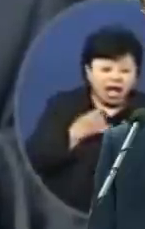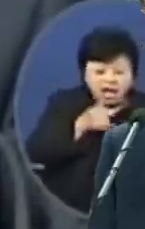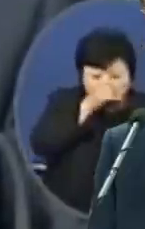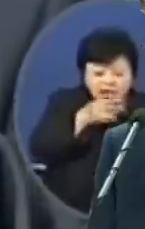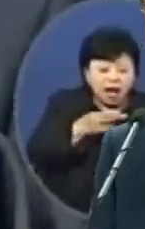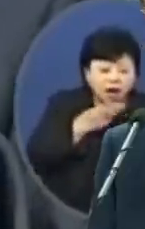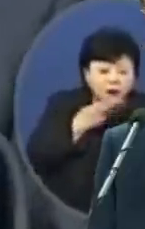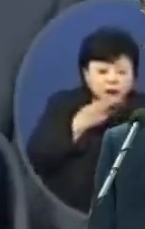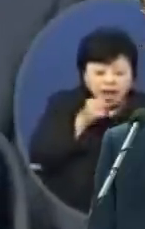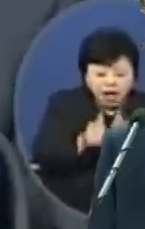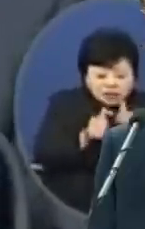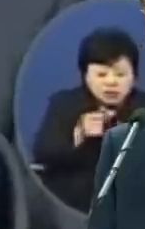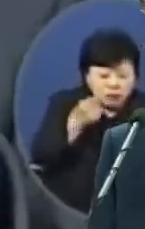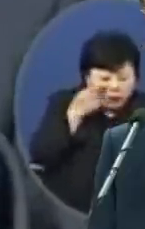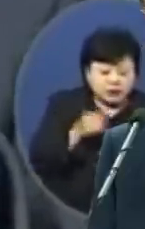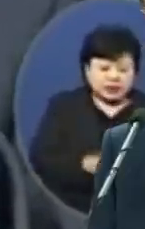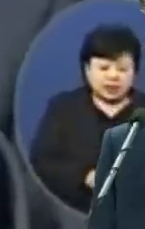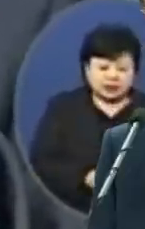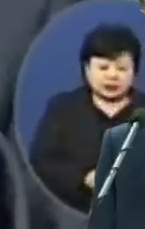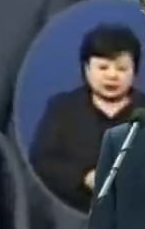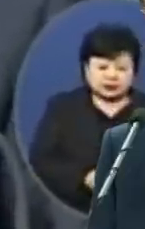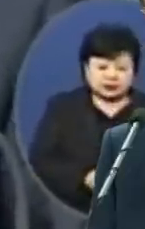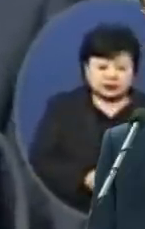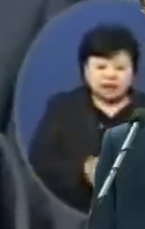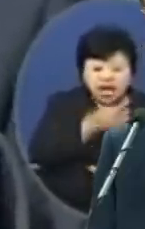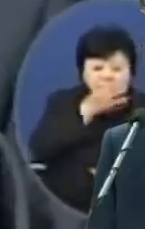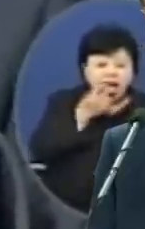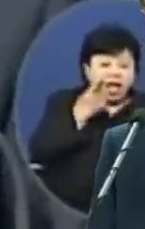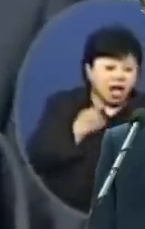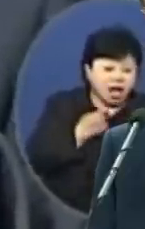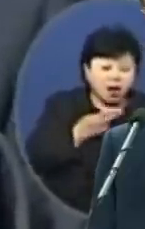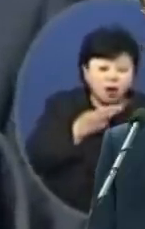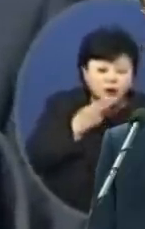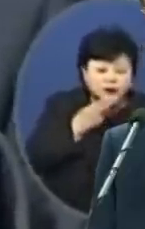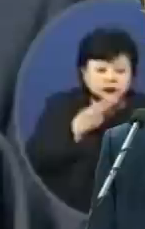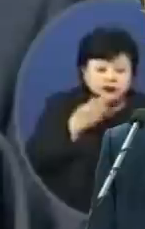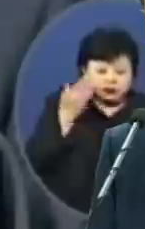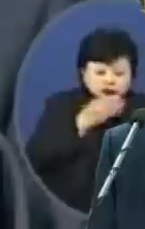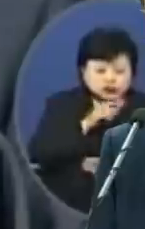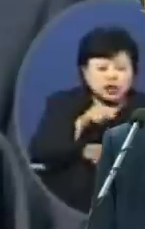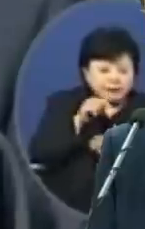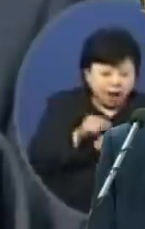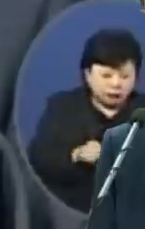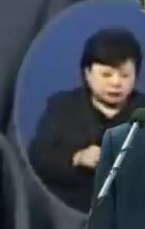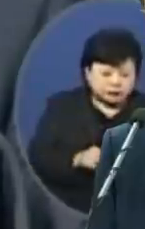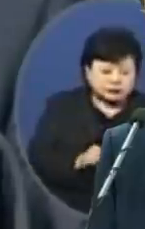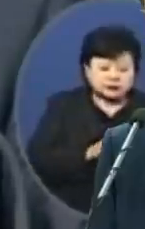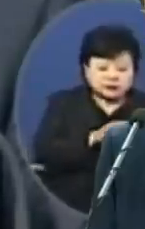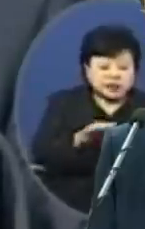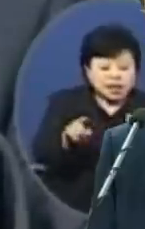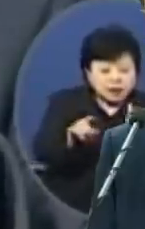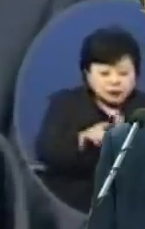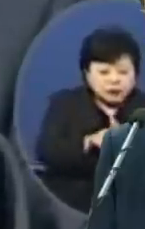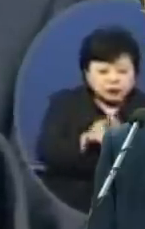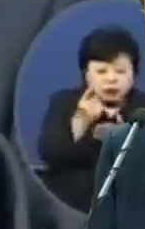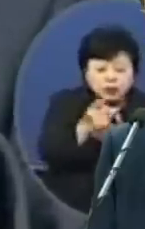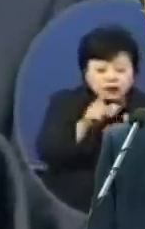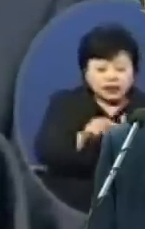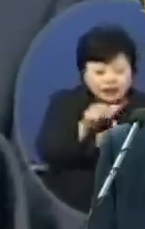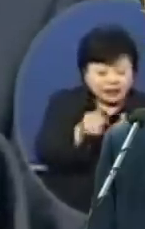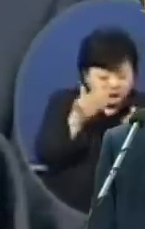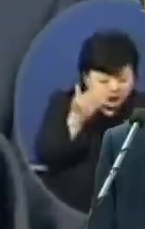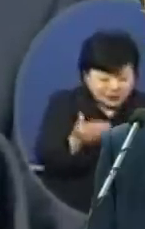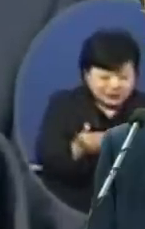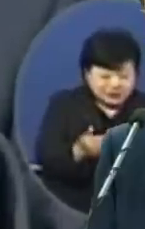염려를 시험해 보는 것입니다. 탐욕과 욕심 없이 순수한 마음과 사랑과 믿음으로 나오면